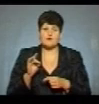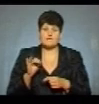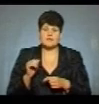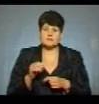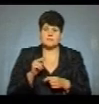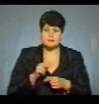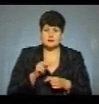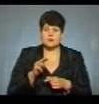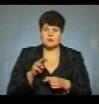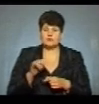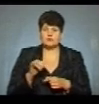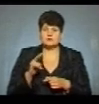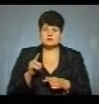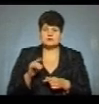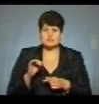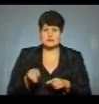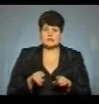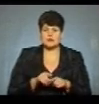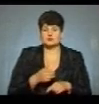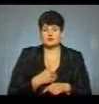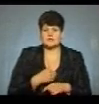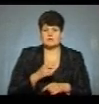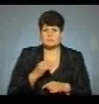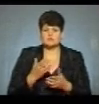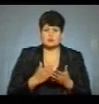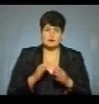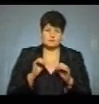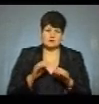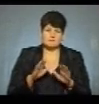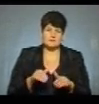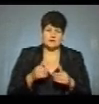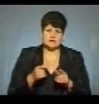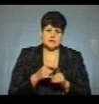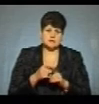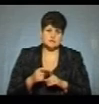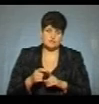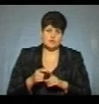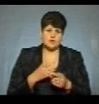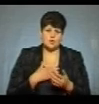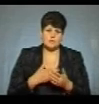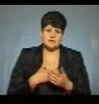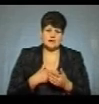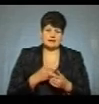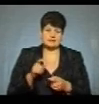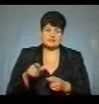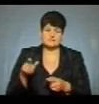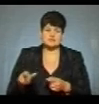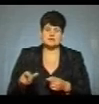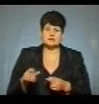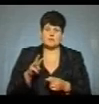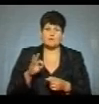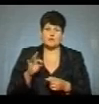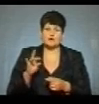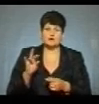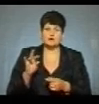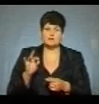пана Музики. Також хотів би, якщо є така можливість, передати слово громадській активістці з